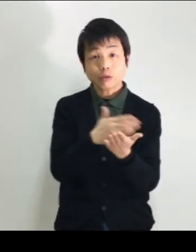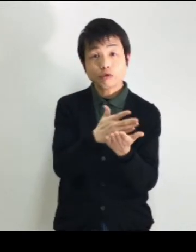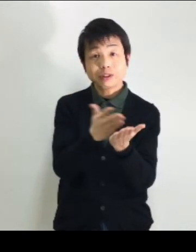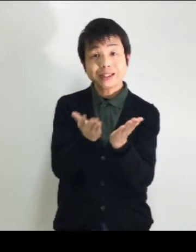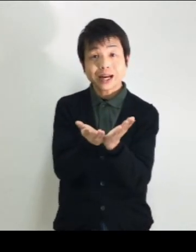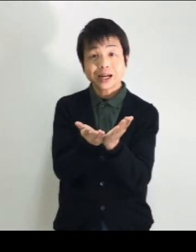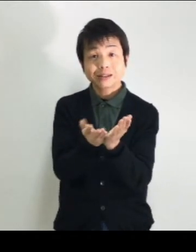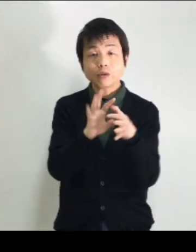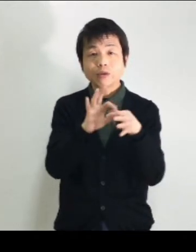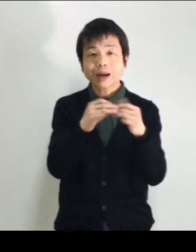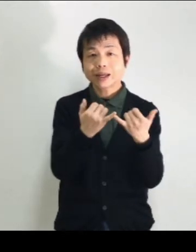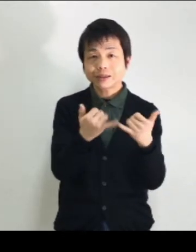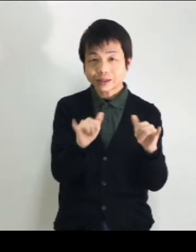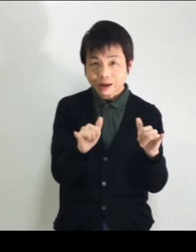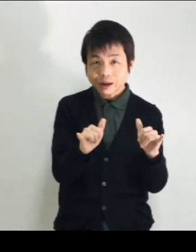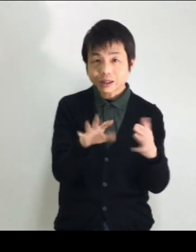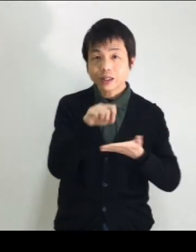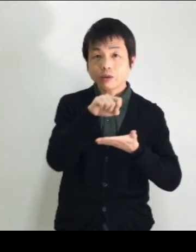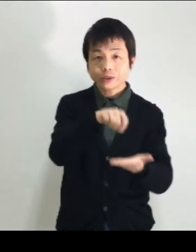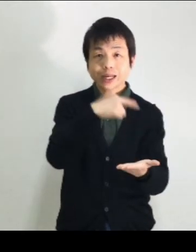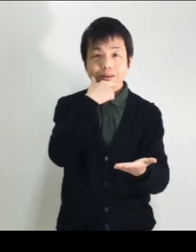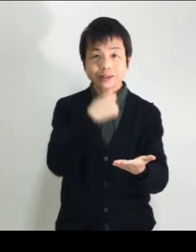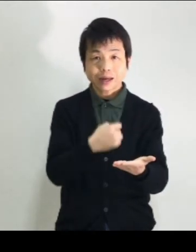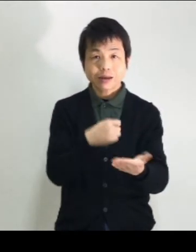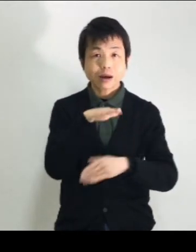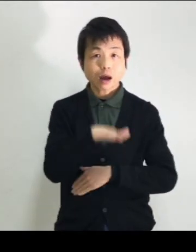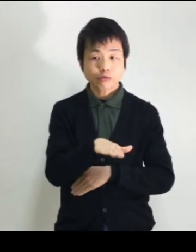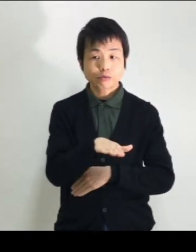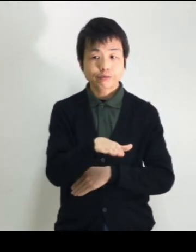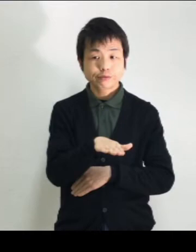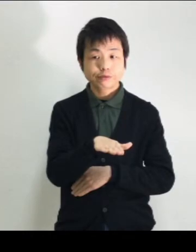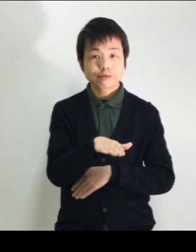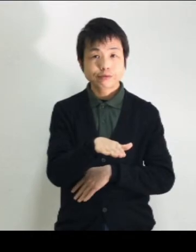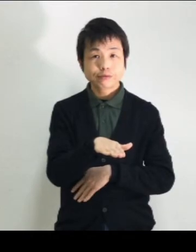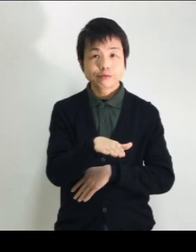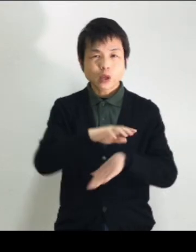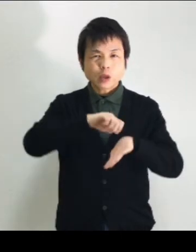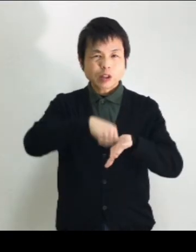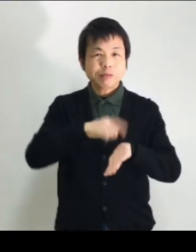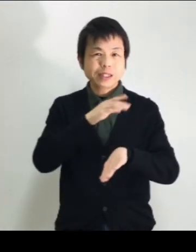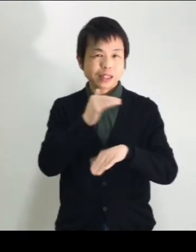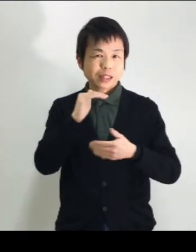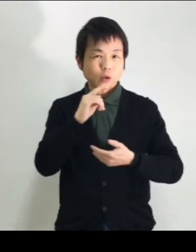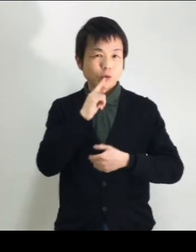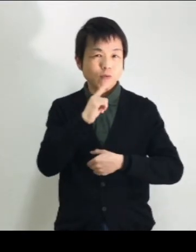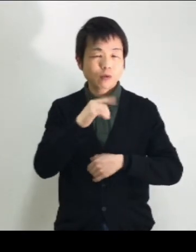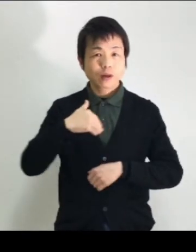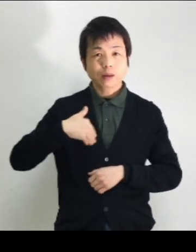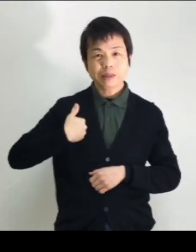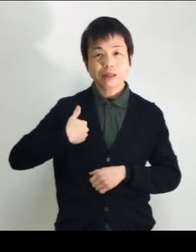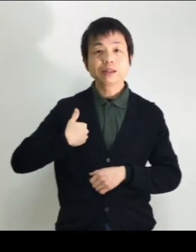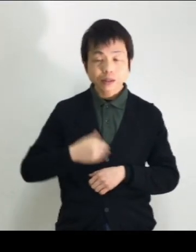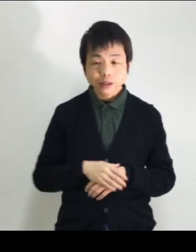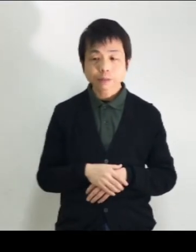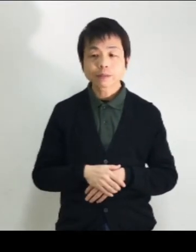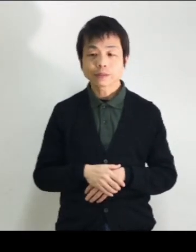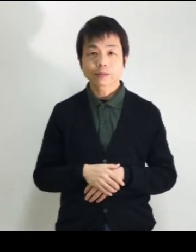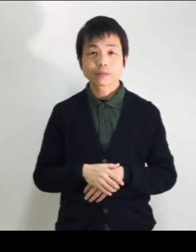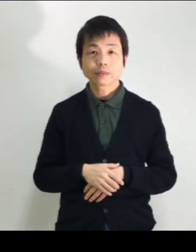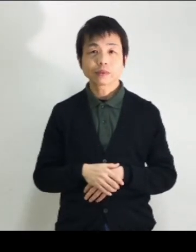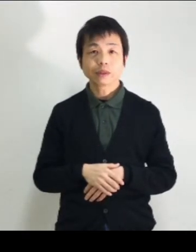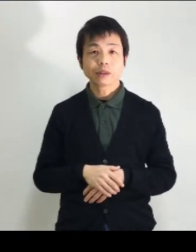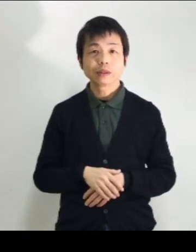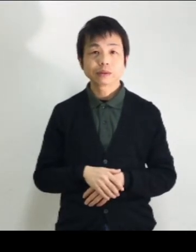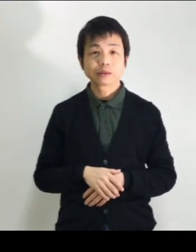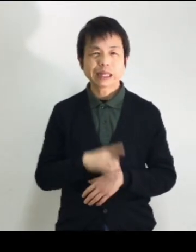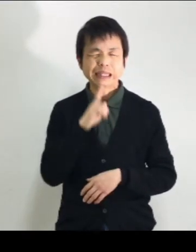の関係者に、伝えたいことっていうところで、厳しいことを言うようだけどっていうところで、なかな